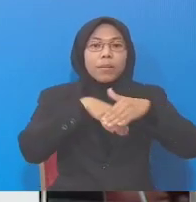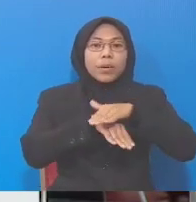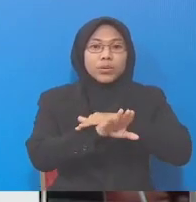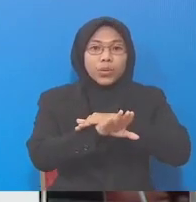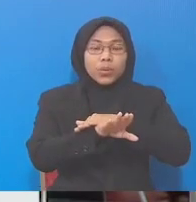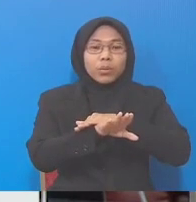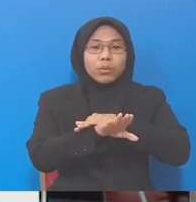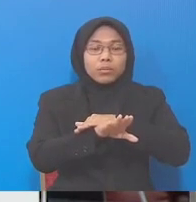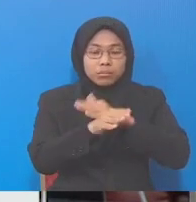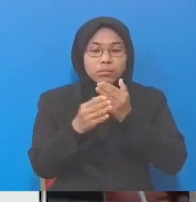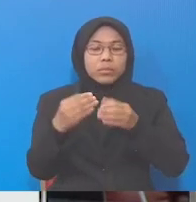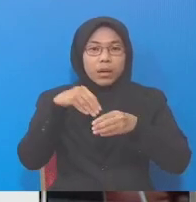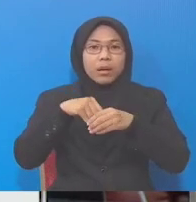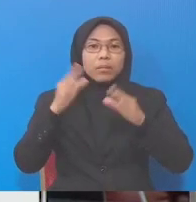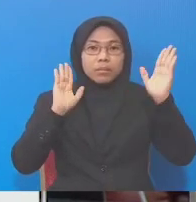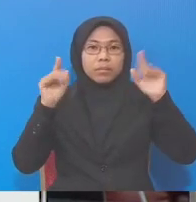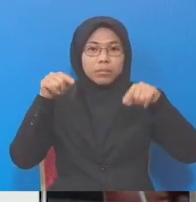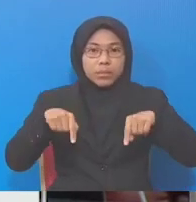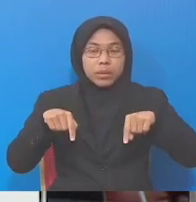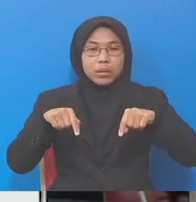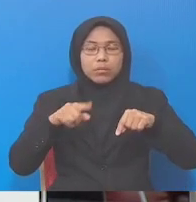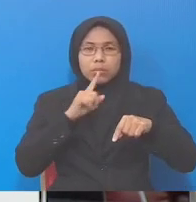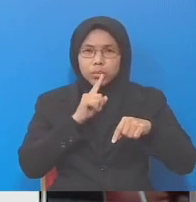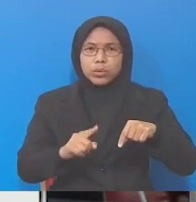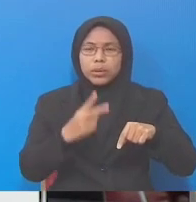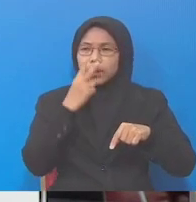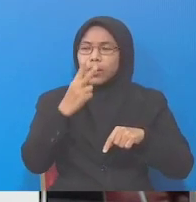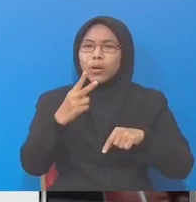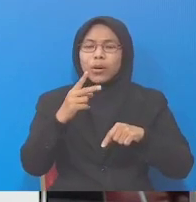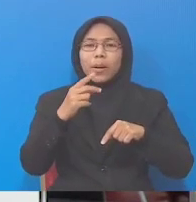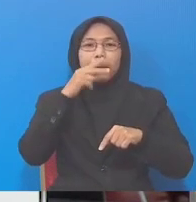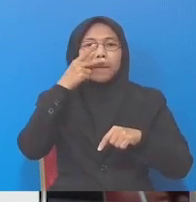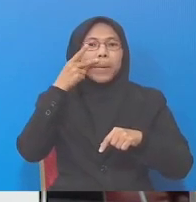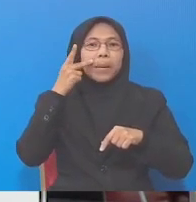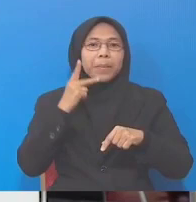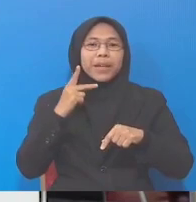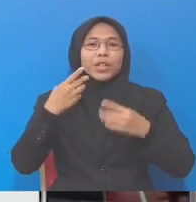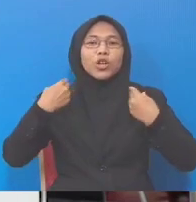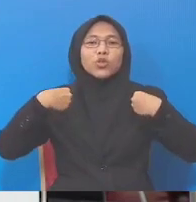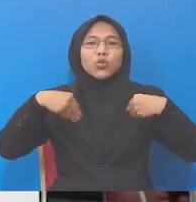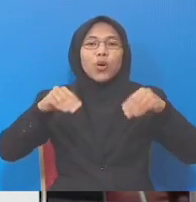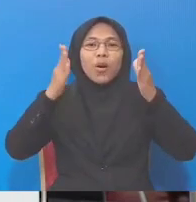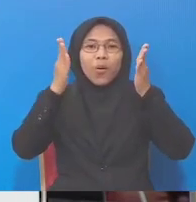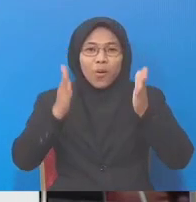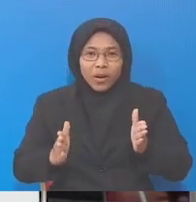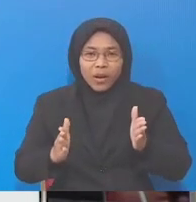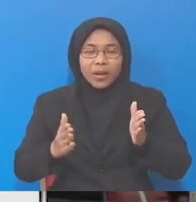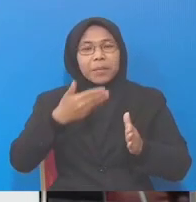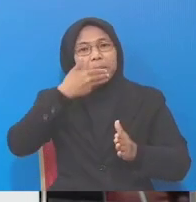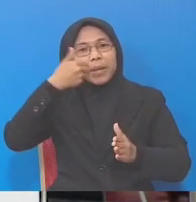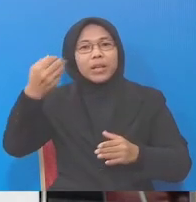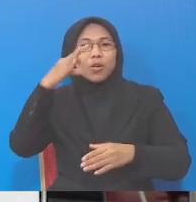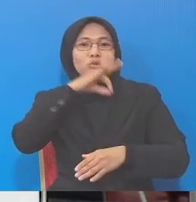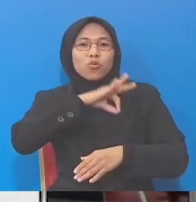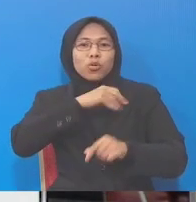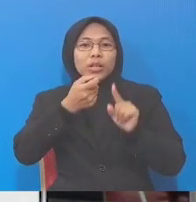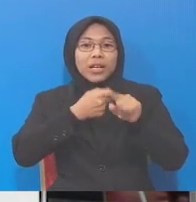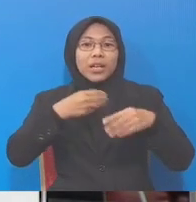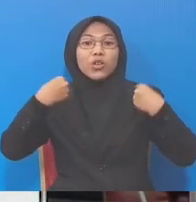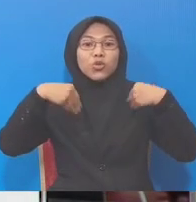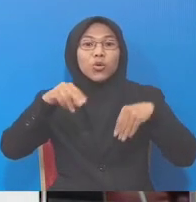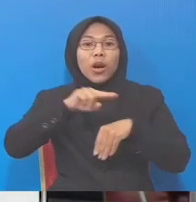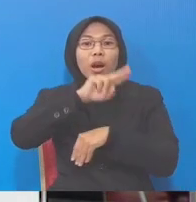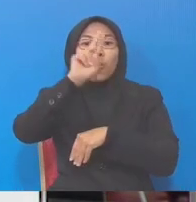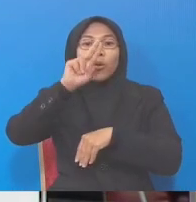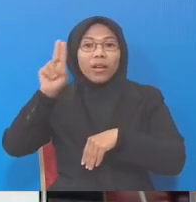ini ke negara ini memang nampaknya sepeda Bagaimana peran disebut Niaga orang lebih untung daripada menjaga unta sepatu